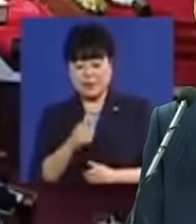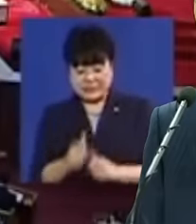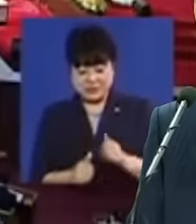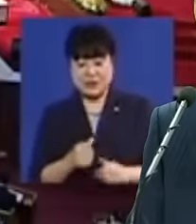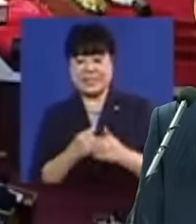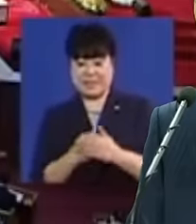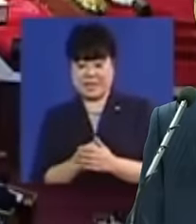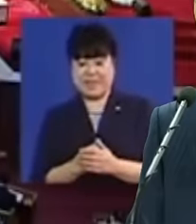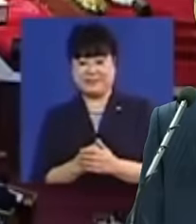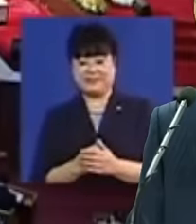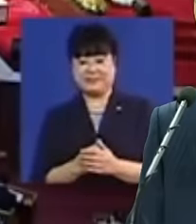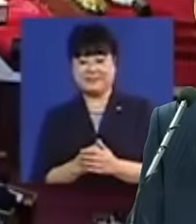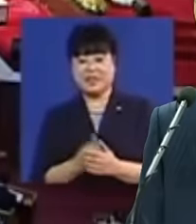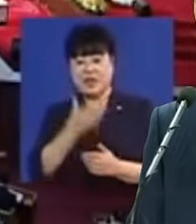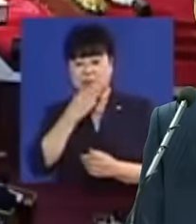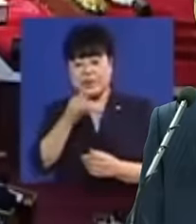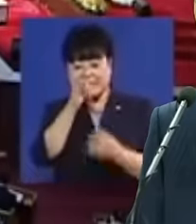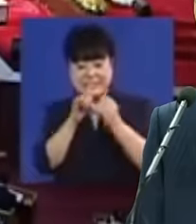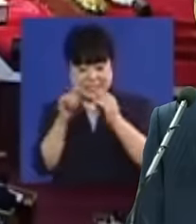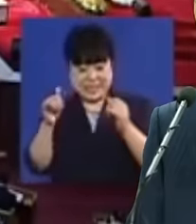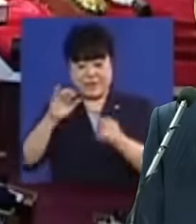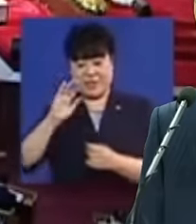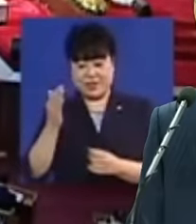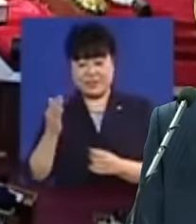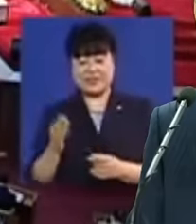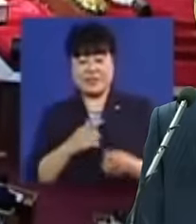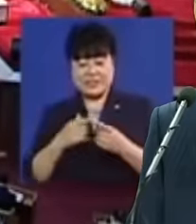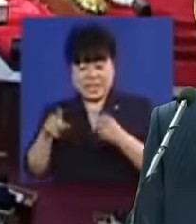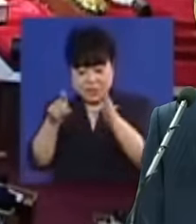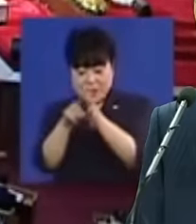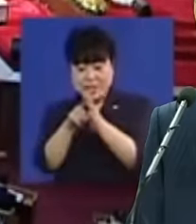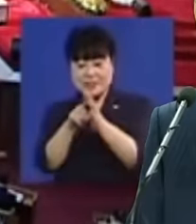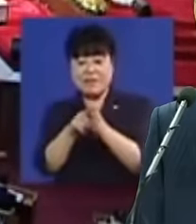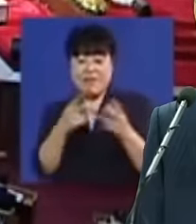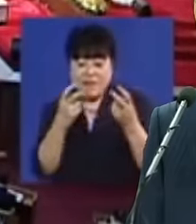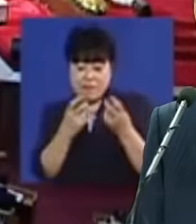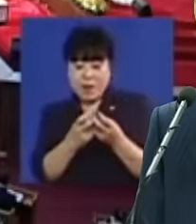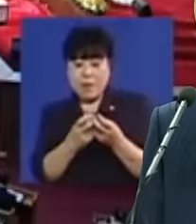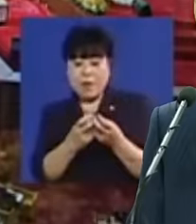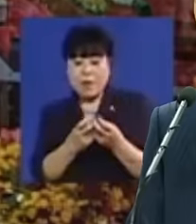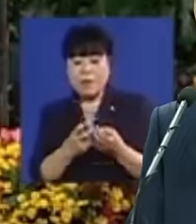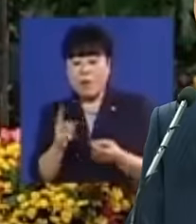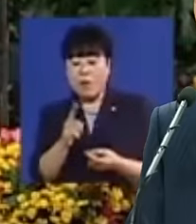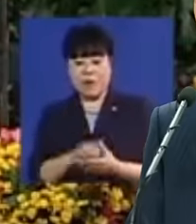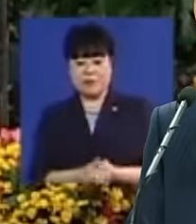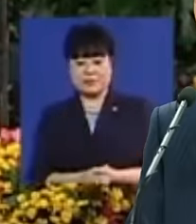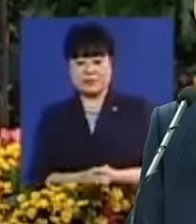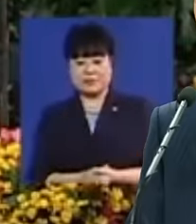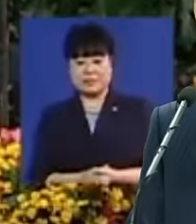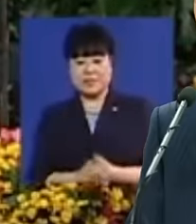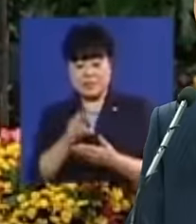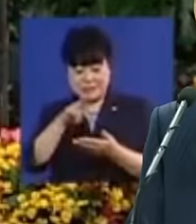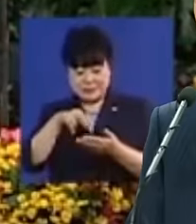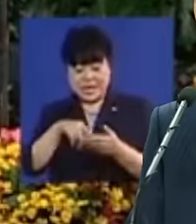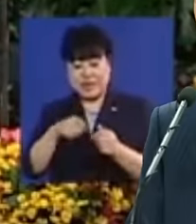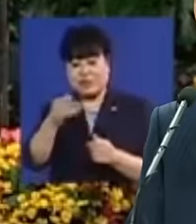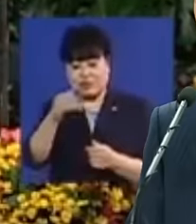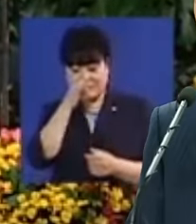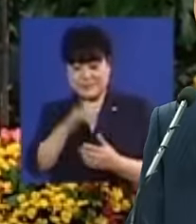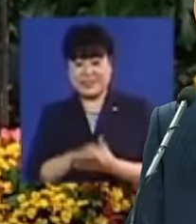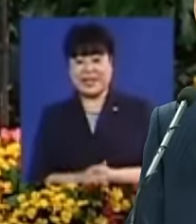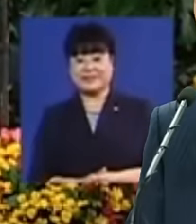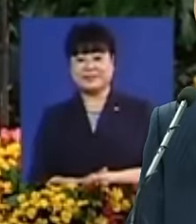자손으로서 복 있는 사람이 되어 살기 위해서 어떻게 해야 되겠는가를 오늘 성경에 분명히